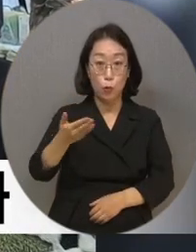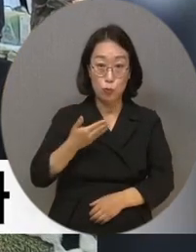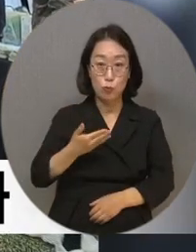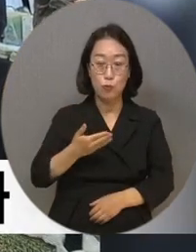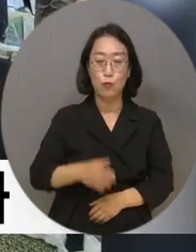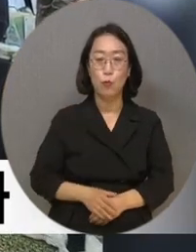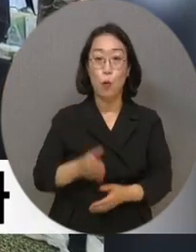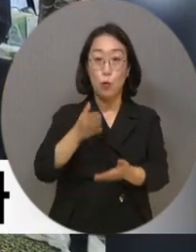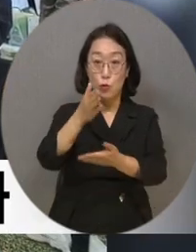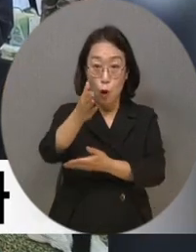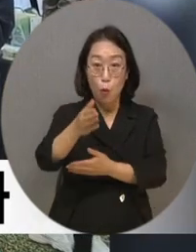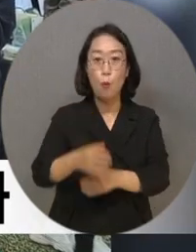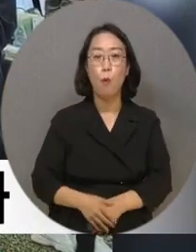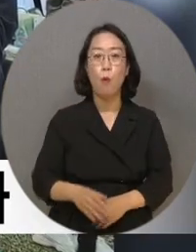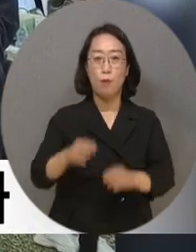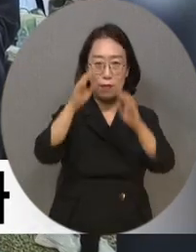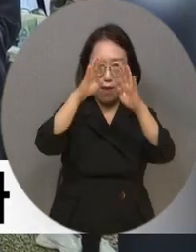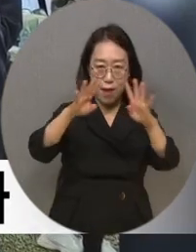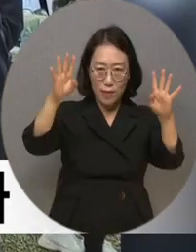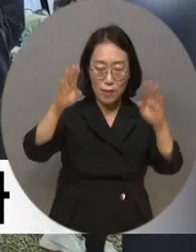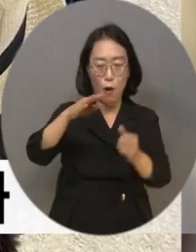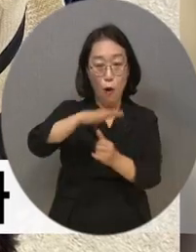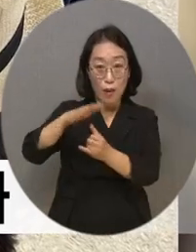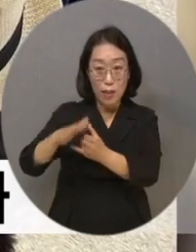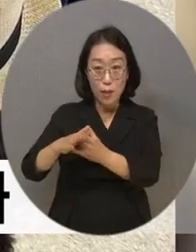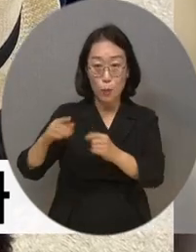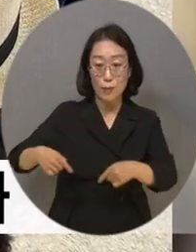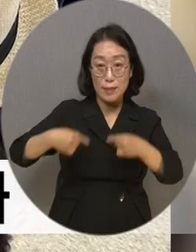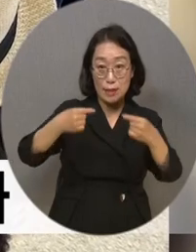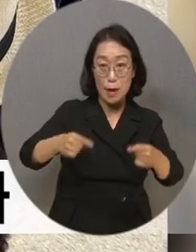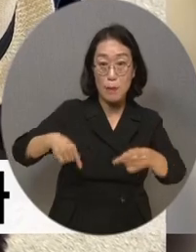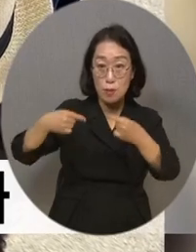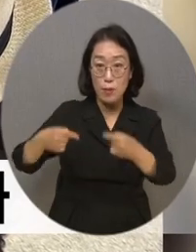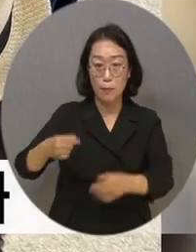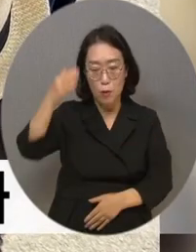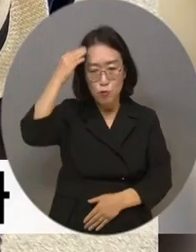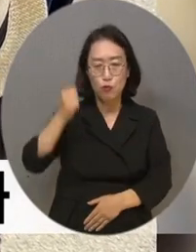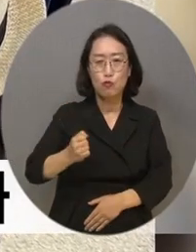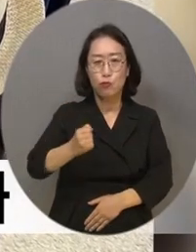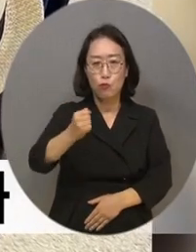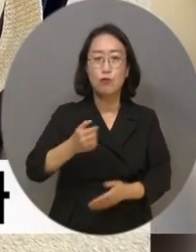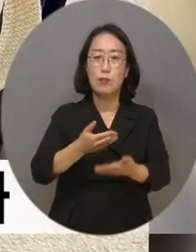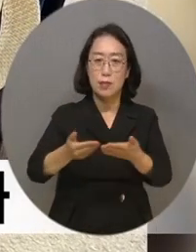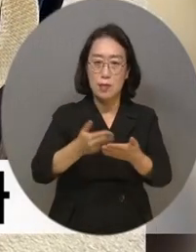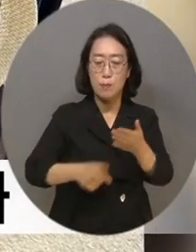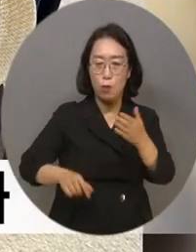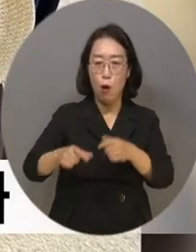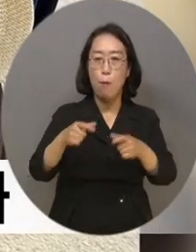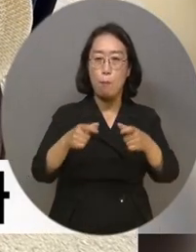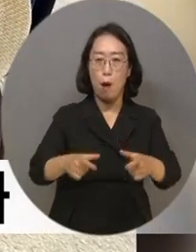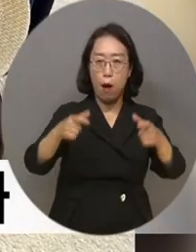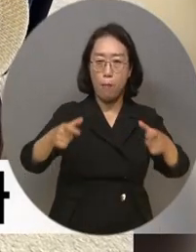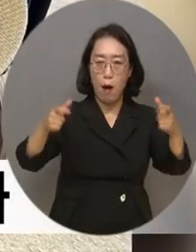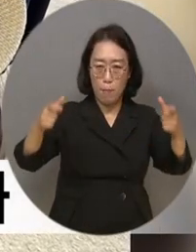대학생과 전국 어린이도 함께 참여해 수묵을 즐기는 연령층을 크게